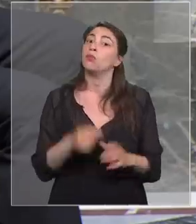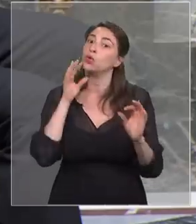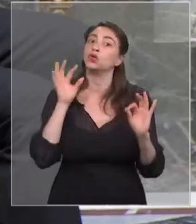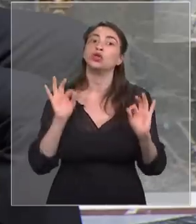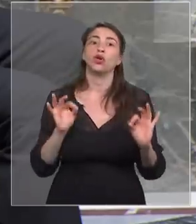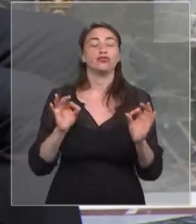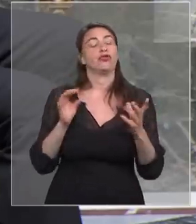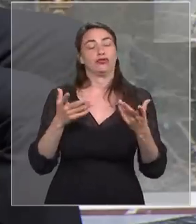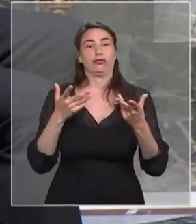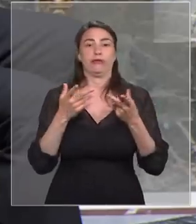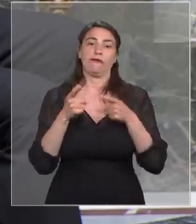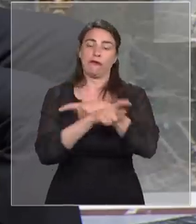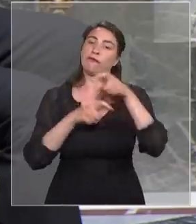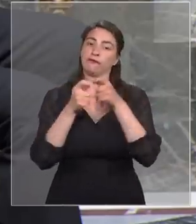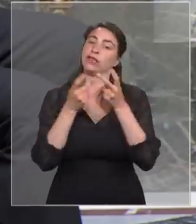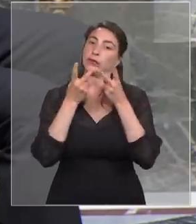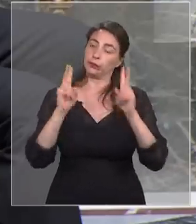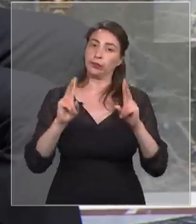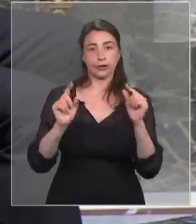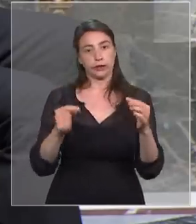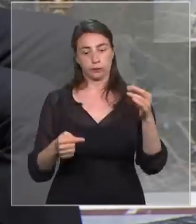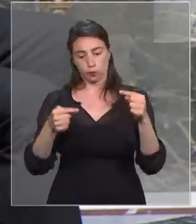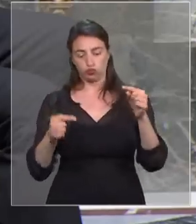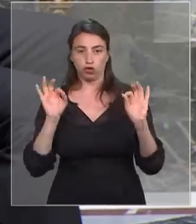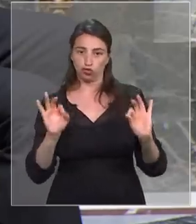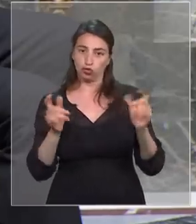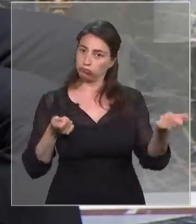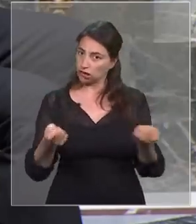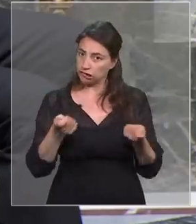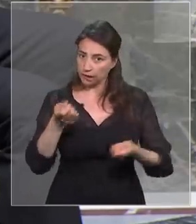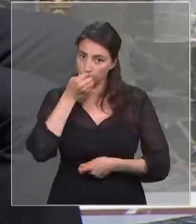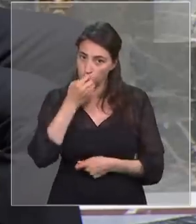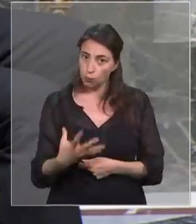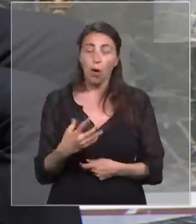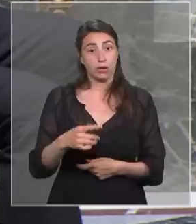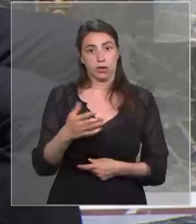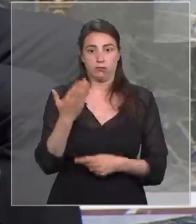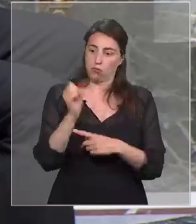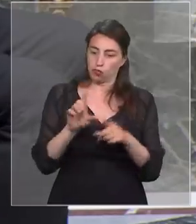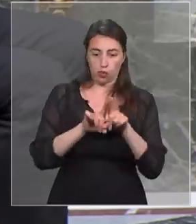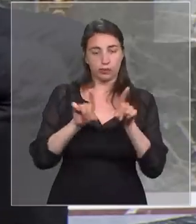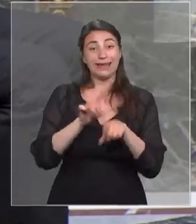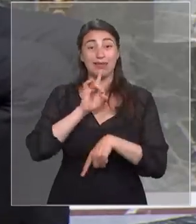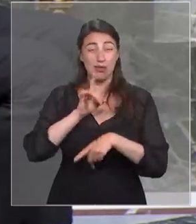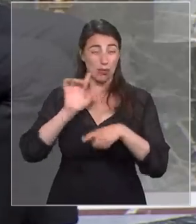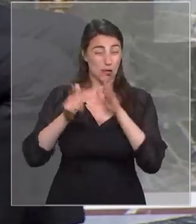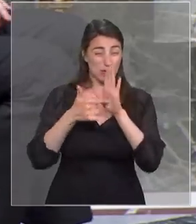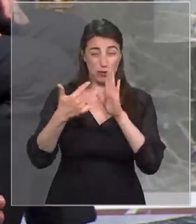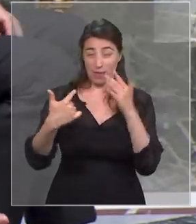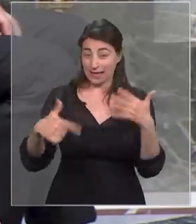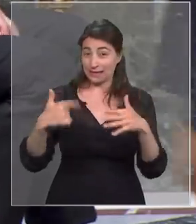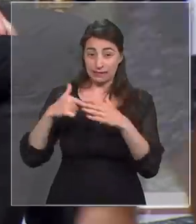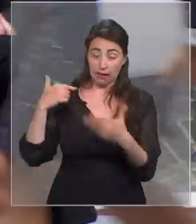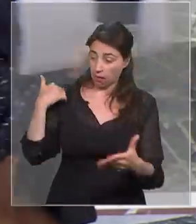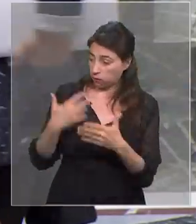publiques et la reconnaissance de la crédibilité du travail qui a été fait depuis 2017 quand nous sommes sortis de la procédure pour déficit excessif